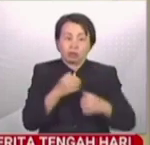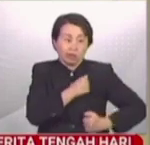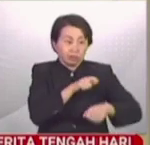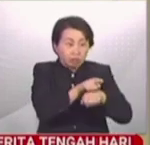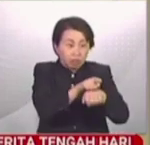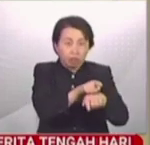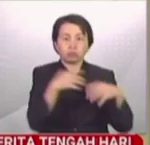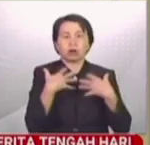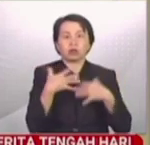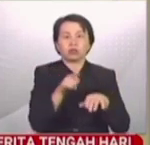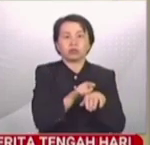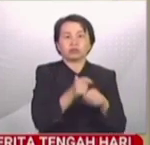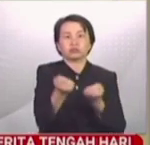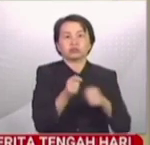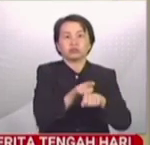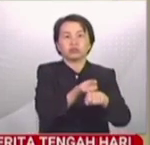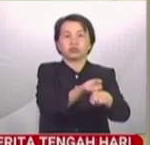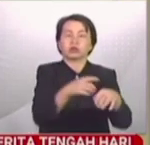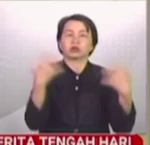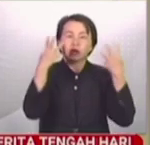saya kata bahawa